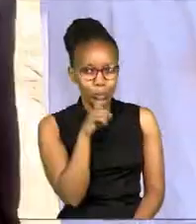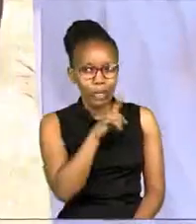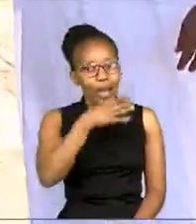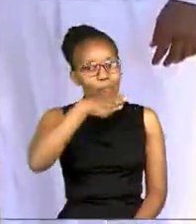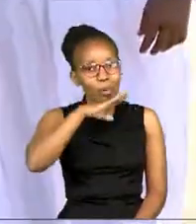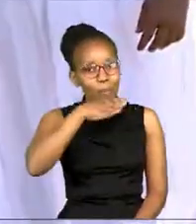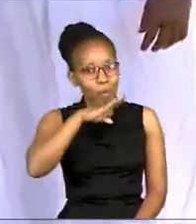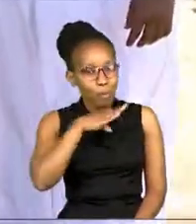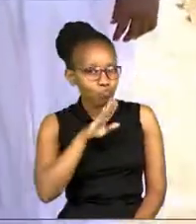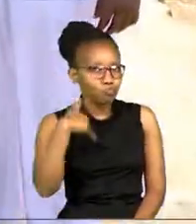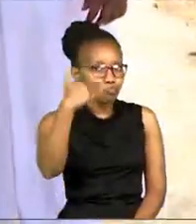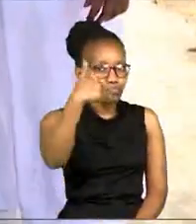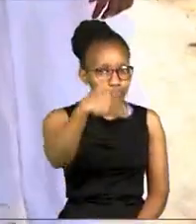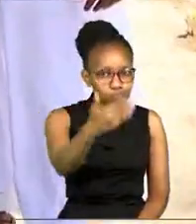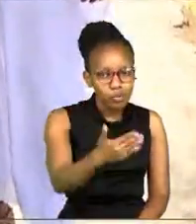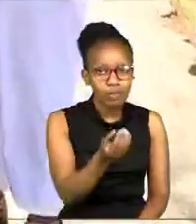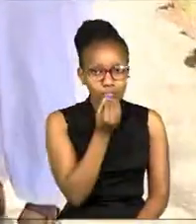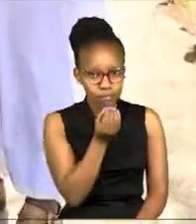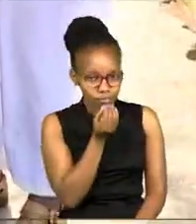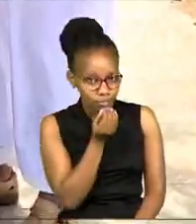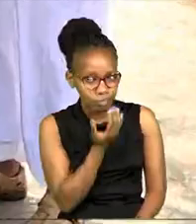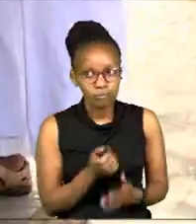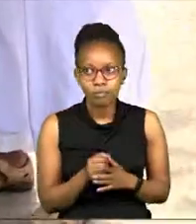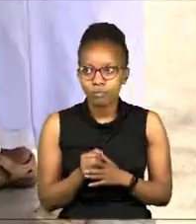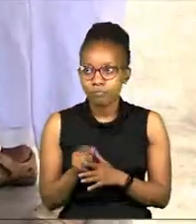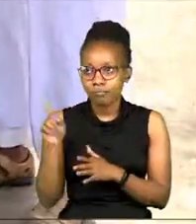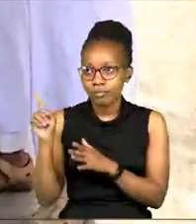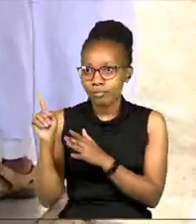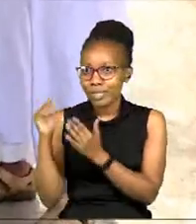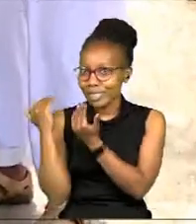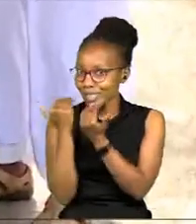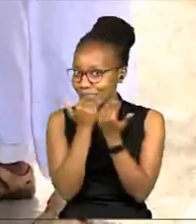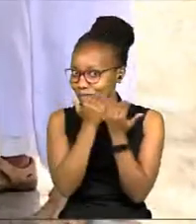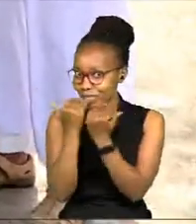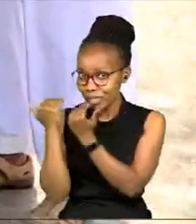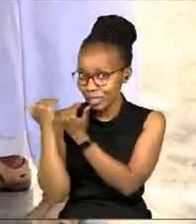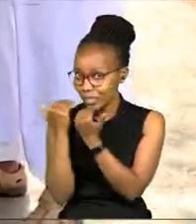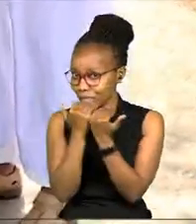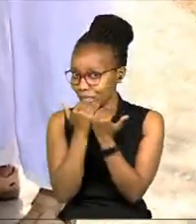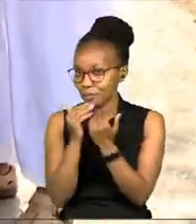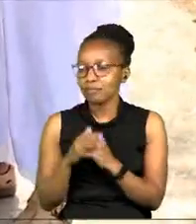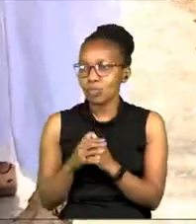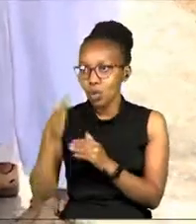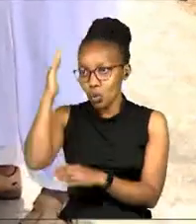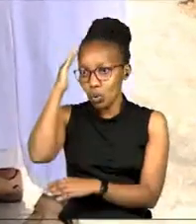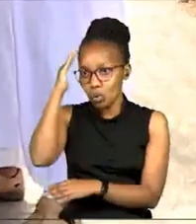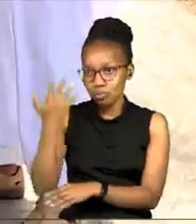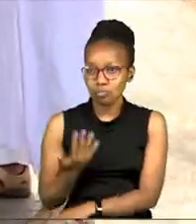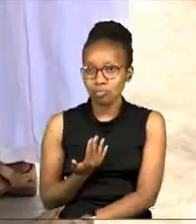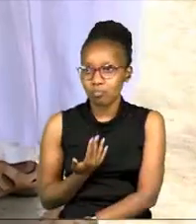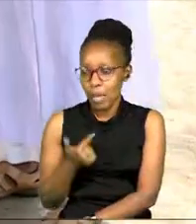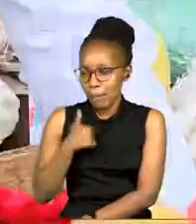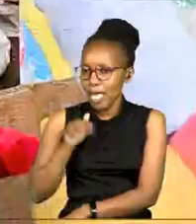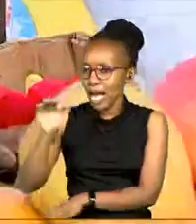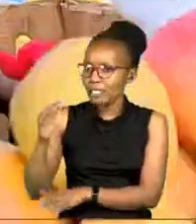vizuri, kila mtu anakula maembe. Yeah. Yeah. Na kama hii watermelon hii, unajua nilikuwa